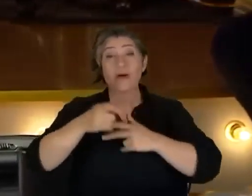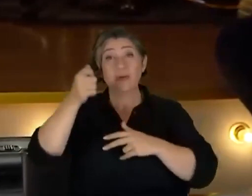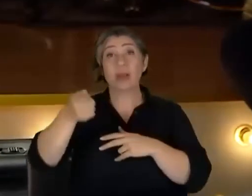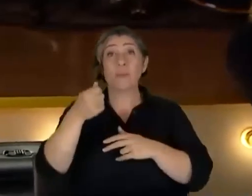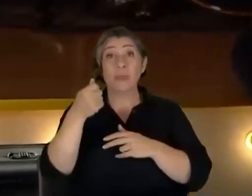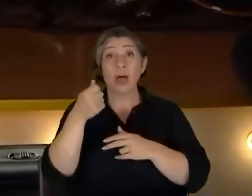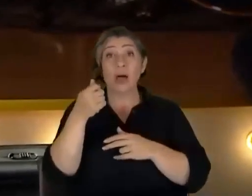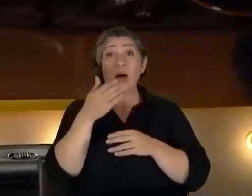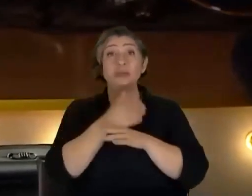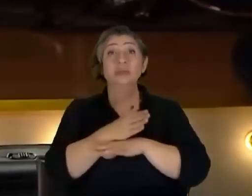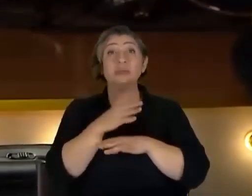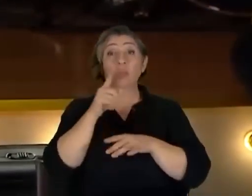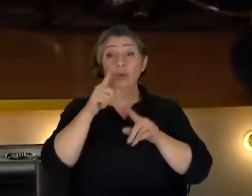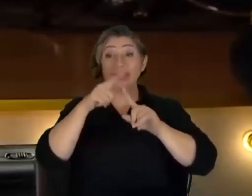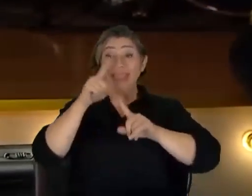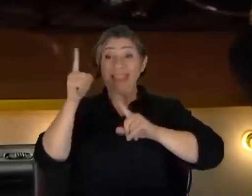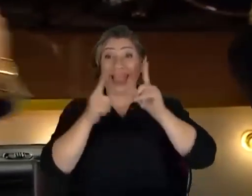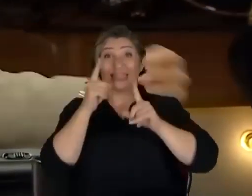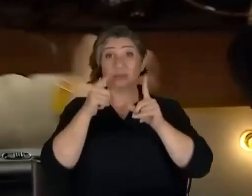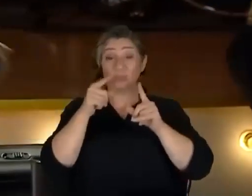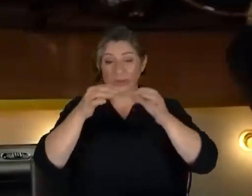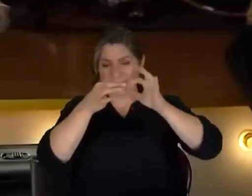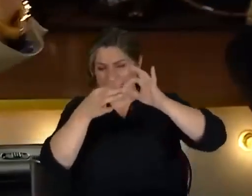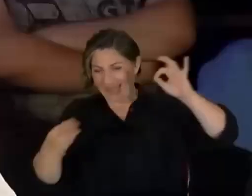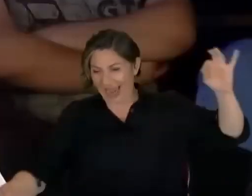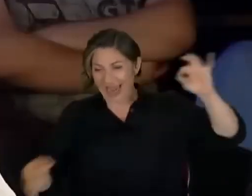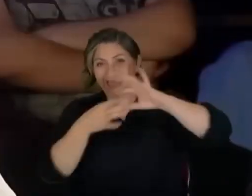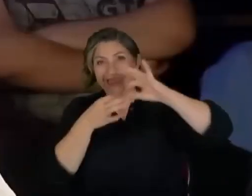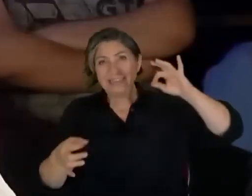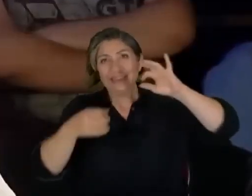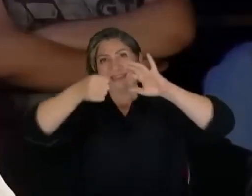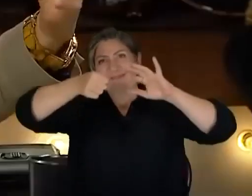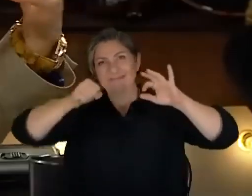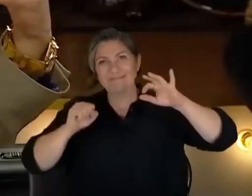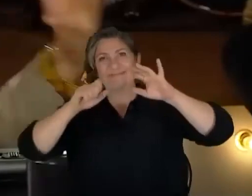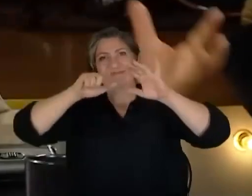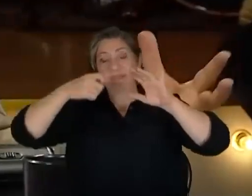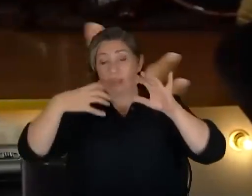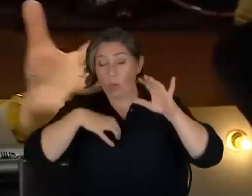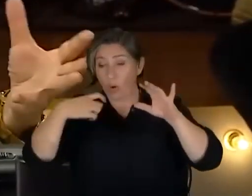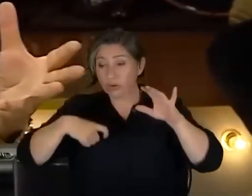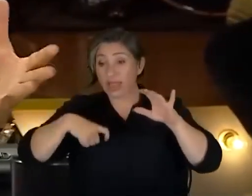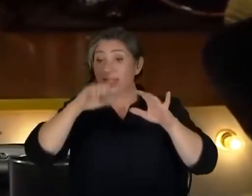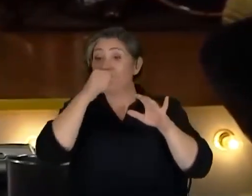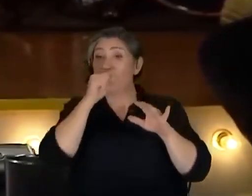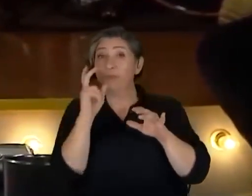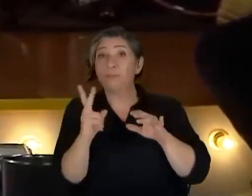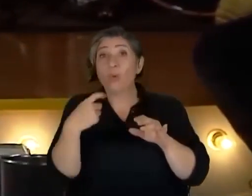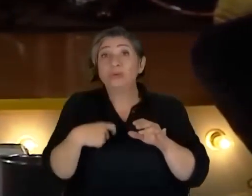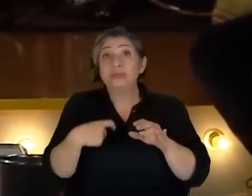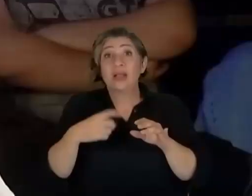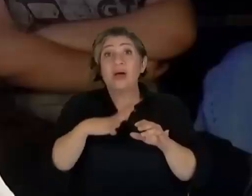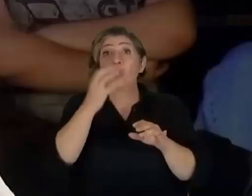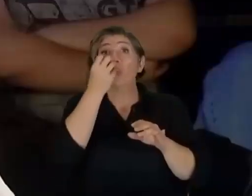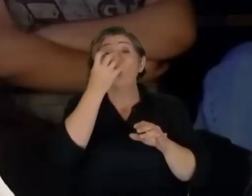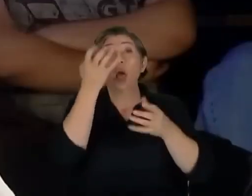para galiba aslında bu teknoloji, yani bu teller geriliyor, bilmem ne yapılıyor. Kesinlikle. Kendisine özel bir ahşabı var filan. Tabii gül